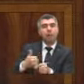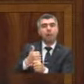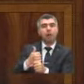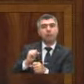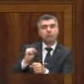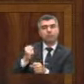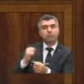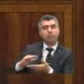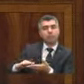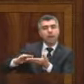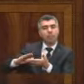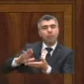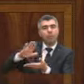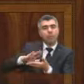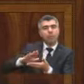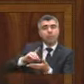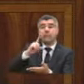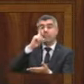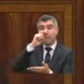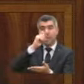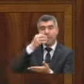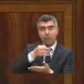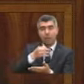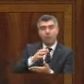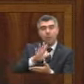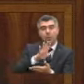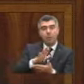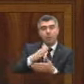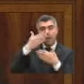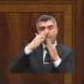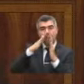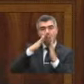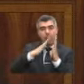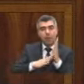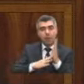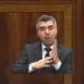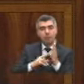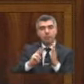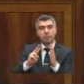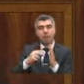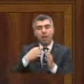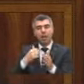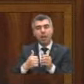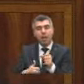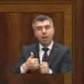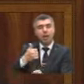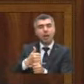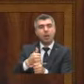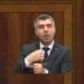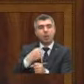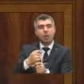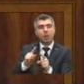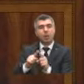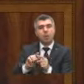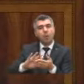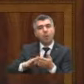رغم الظرفية الصعبة التي عرفتها بلادنا في السنوات الأخيرة بفعل تداعيات